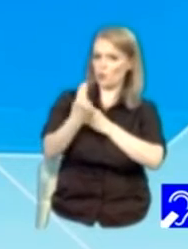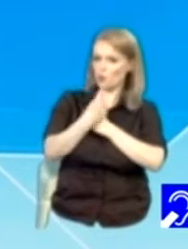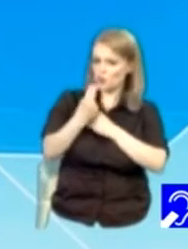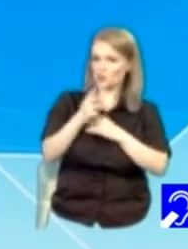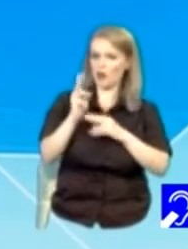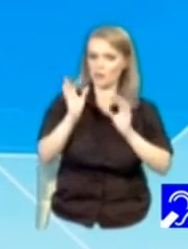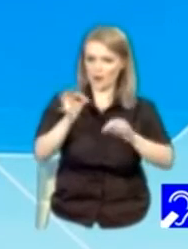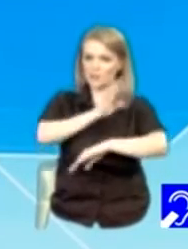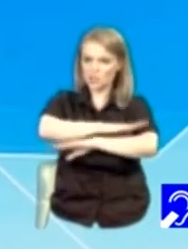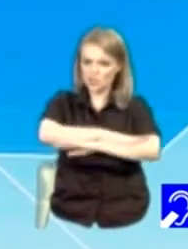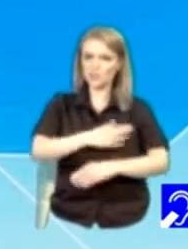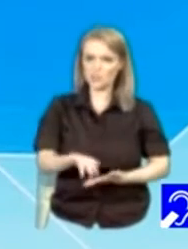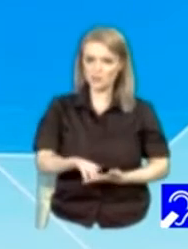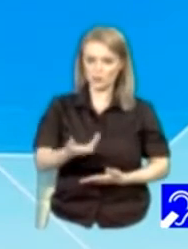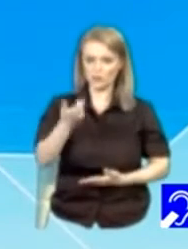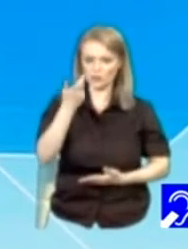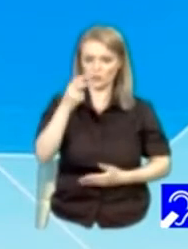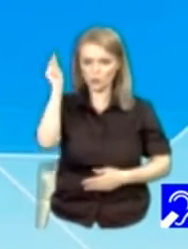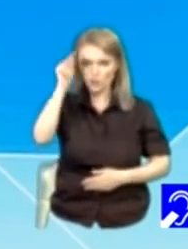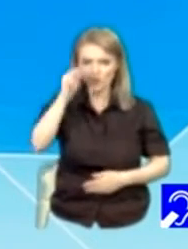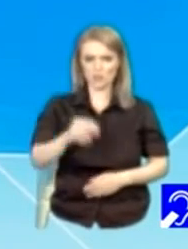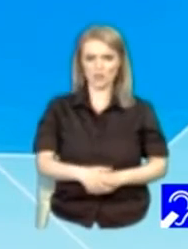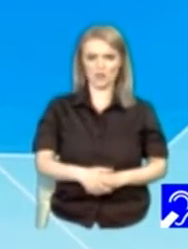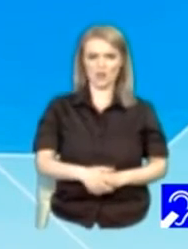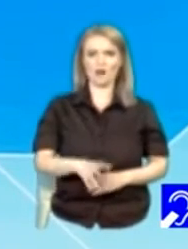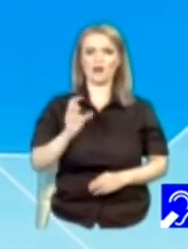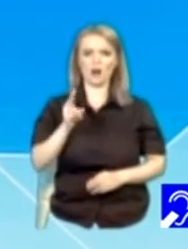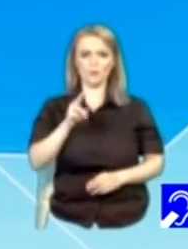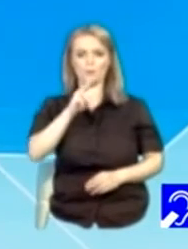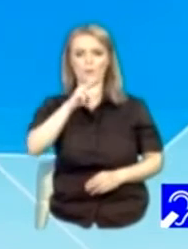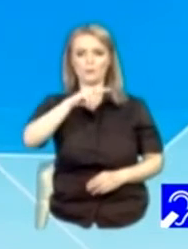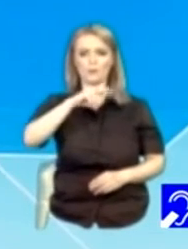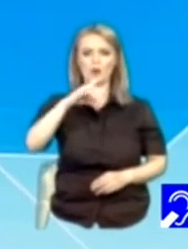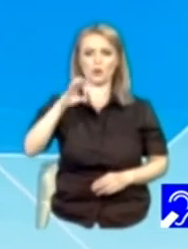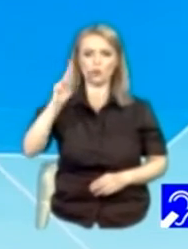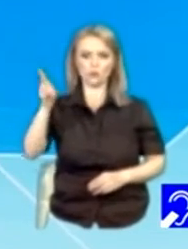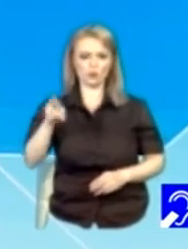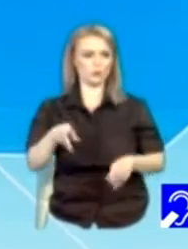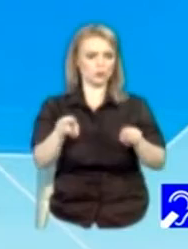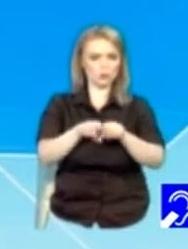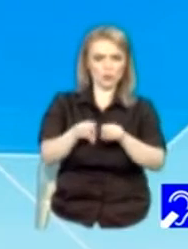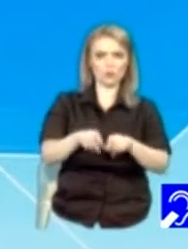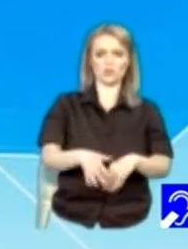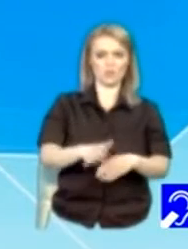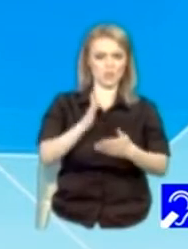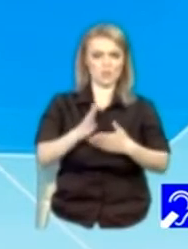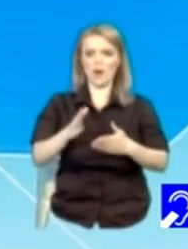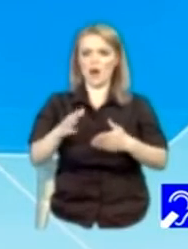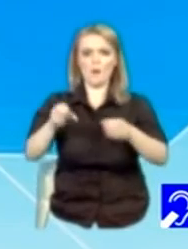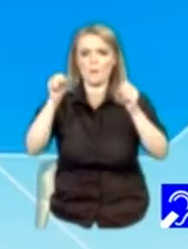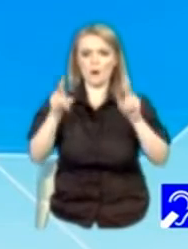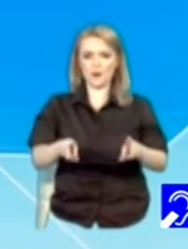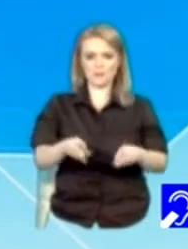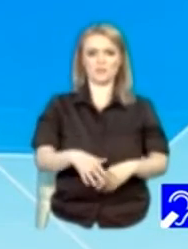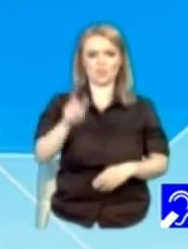moralitate. Dincolo de asta, un acolit al lui Plahotniuc atacă formațiunile care prezintă pericol pentru securitatea